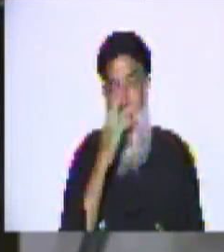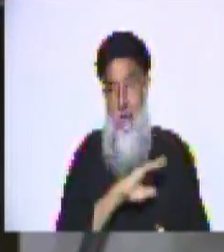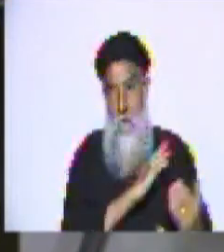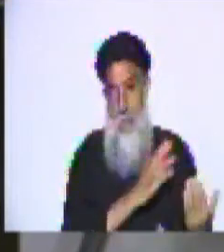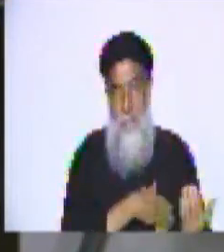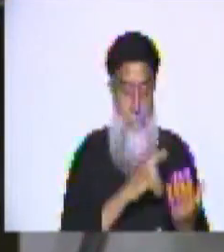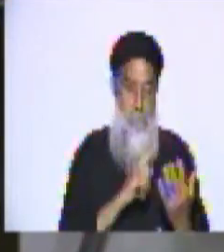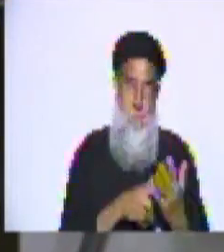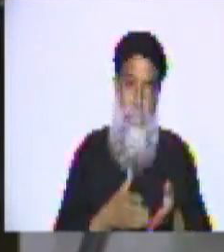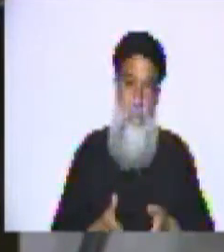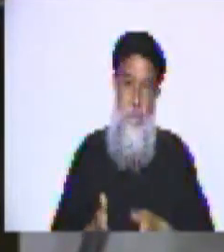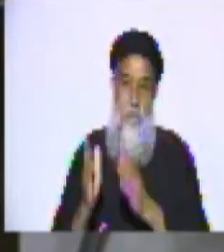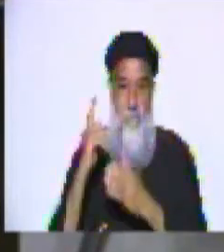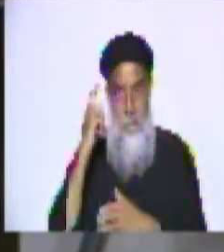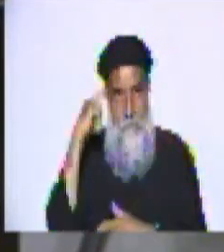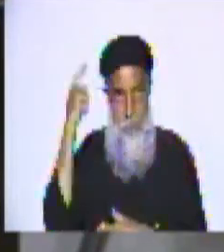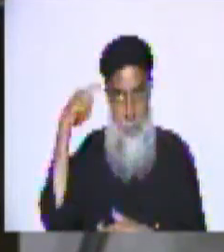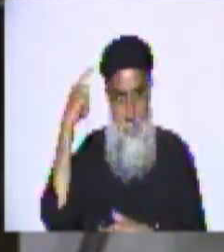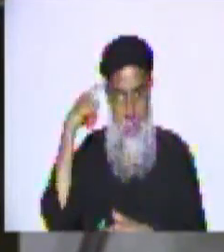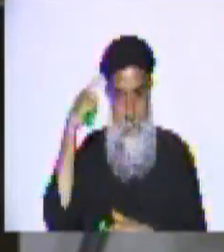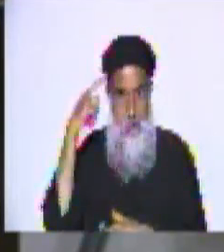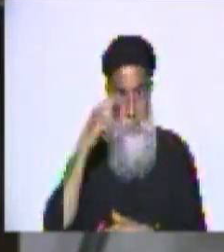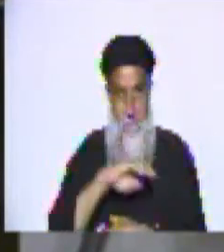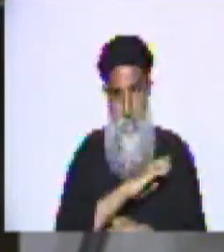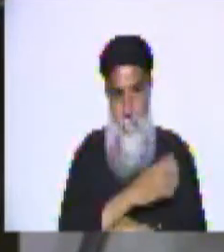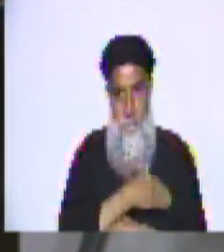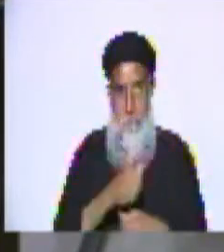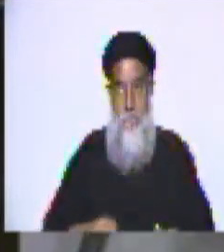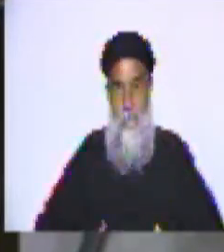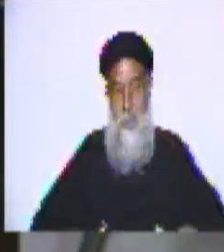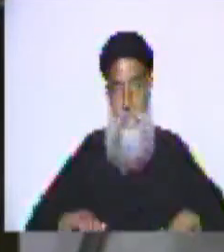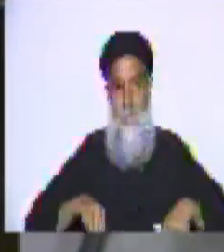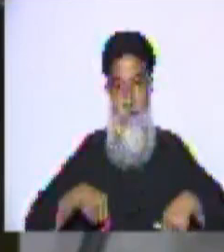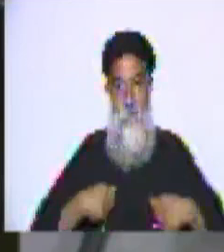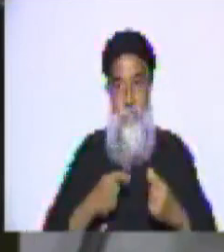شق فكري وذهني وشق حياتي.